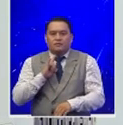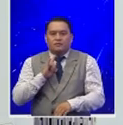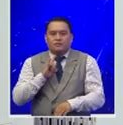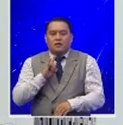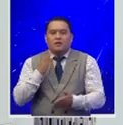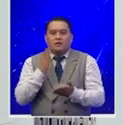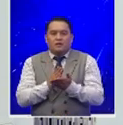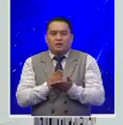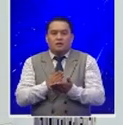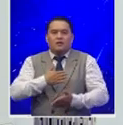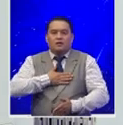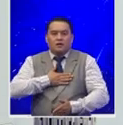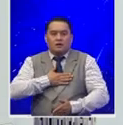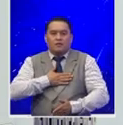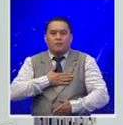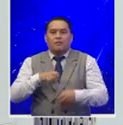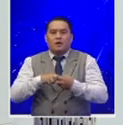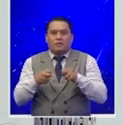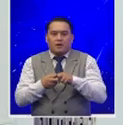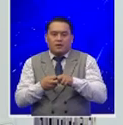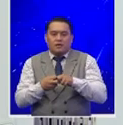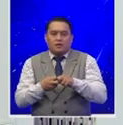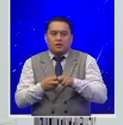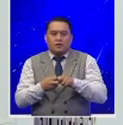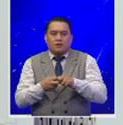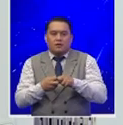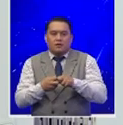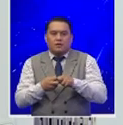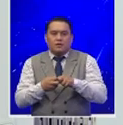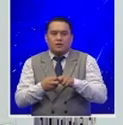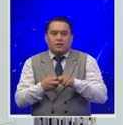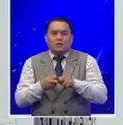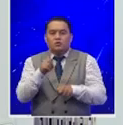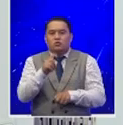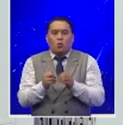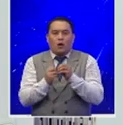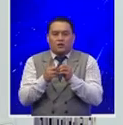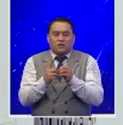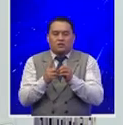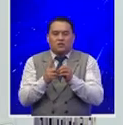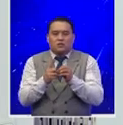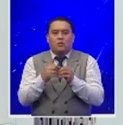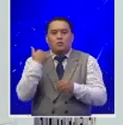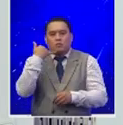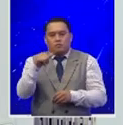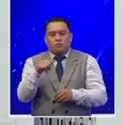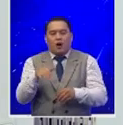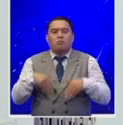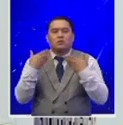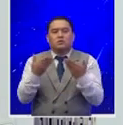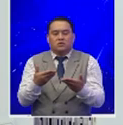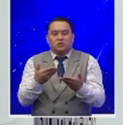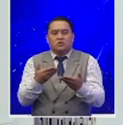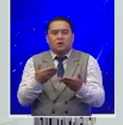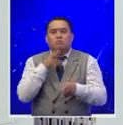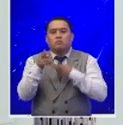есть такие вопросы, если есть такие проблемы, можно набрать номер 111 и обратиться. А